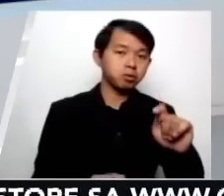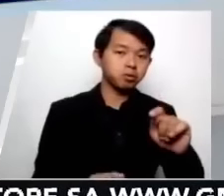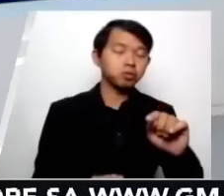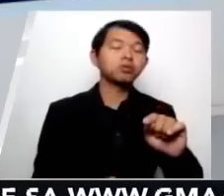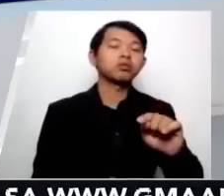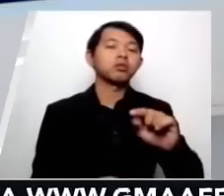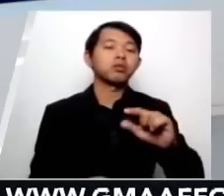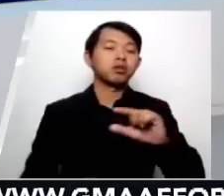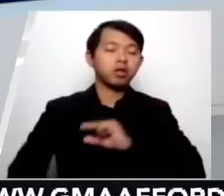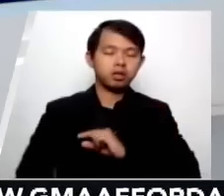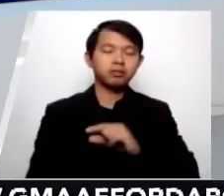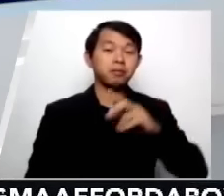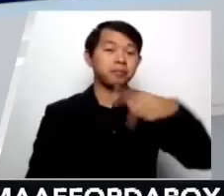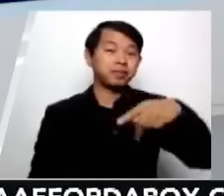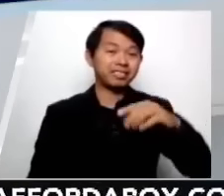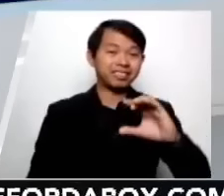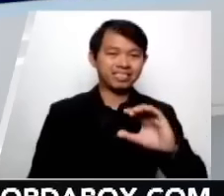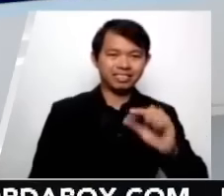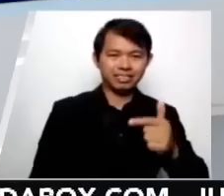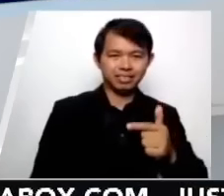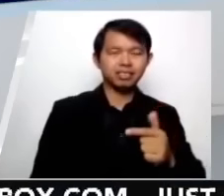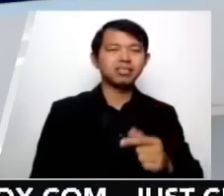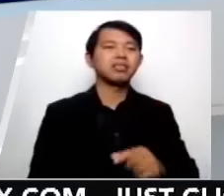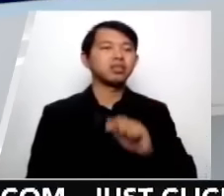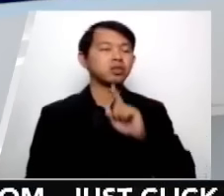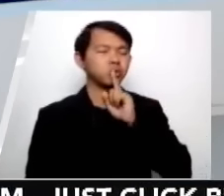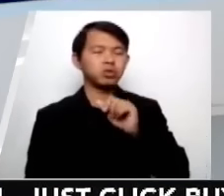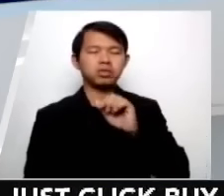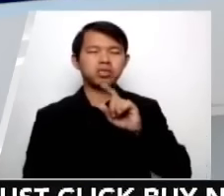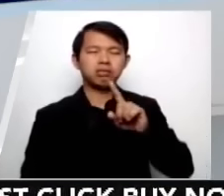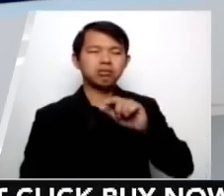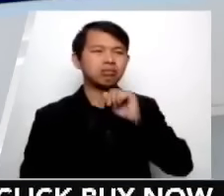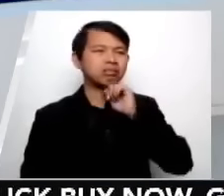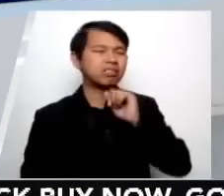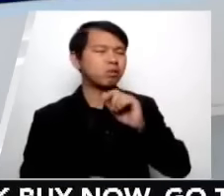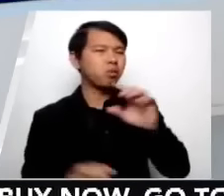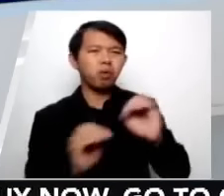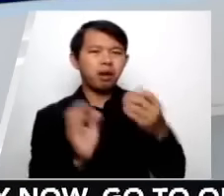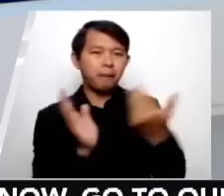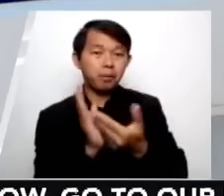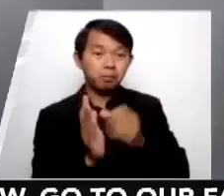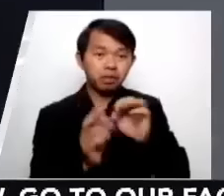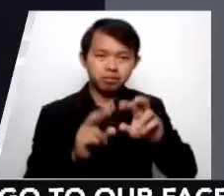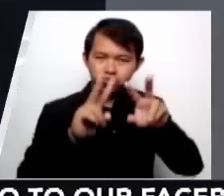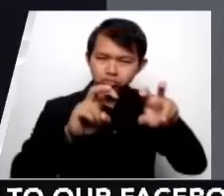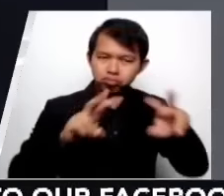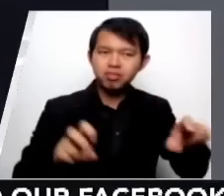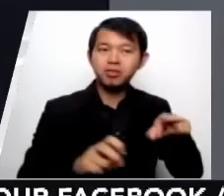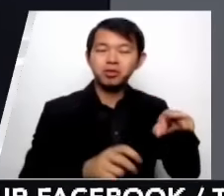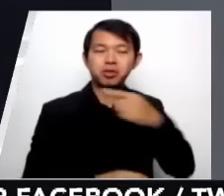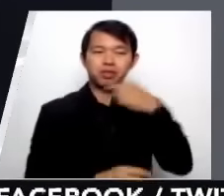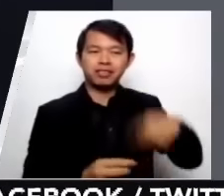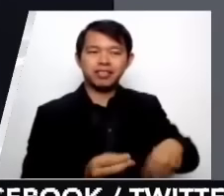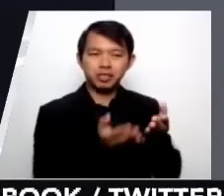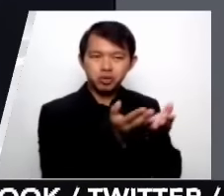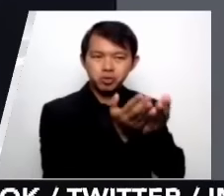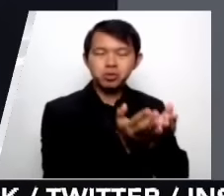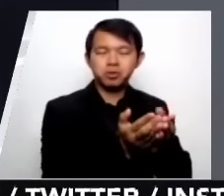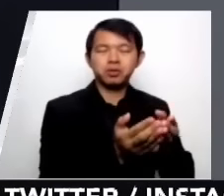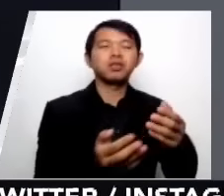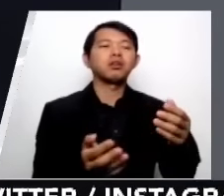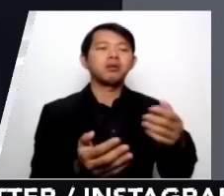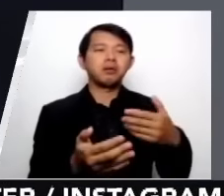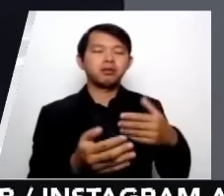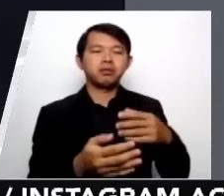ng research ang mga barko ng China na dumaan malapit sa Philippine Rise. Sa satellite monitoring ng isang